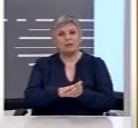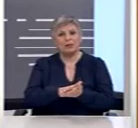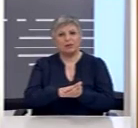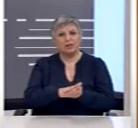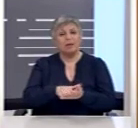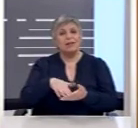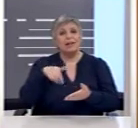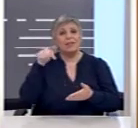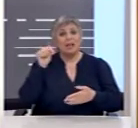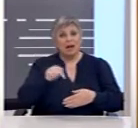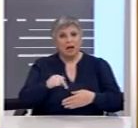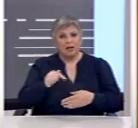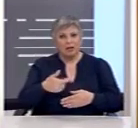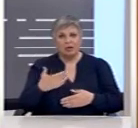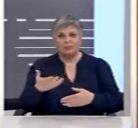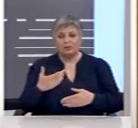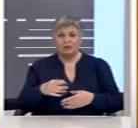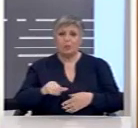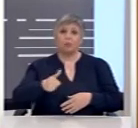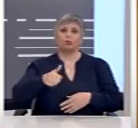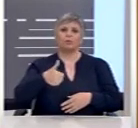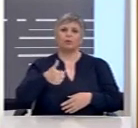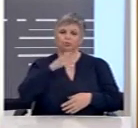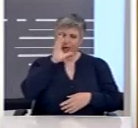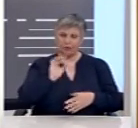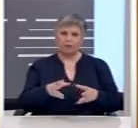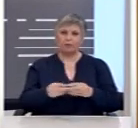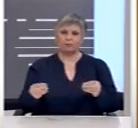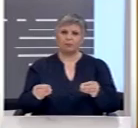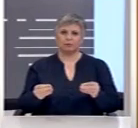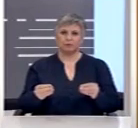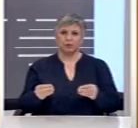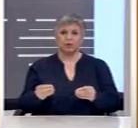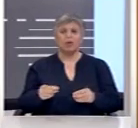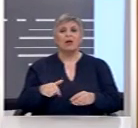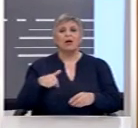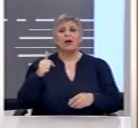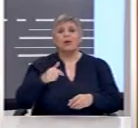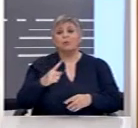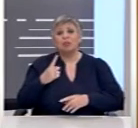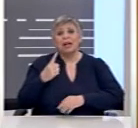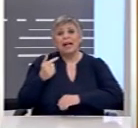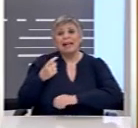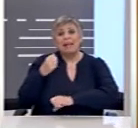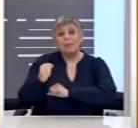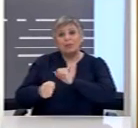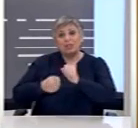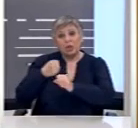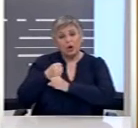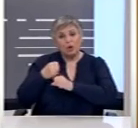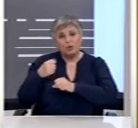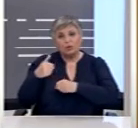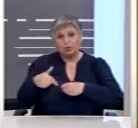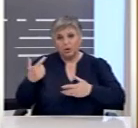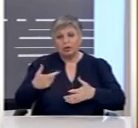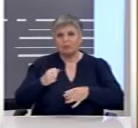ακριβή ενδεχομένως, αλλά είναι με βάση δουλειά που έγινε αυτό τον 1,5 χρόνο. Δεν εντοπίσαμε